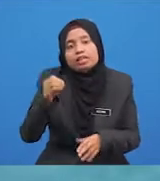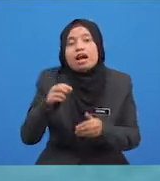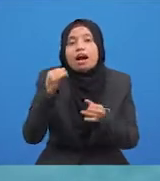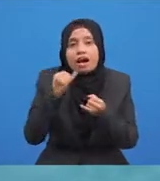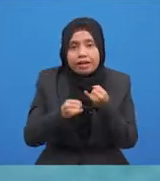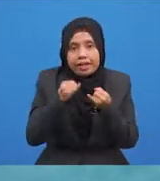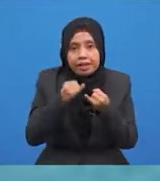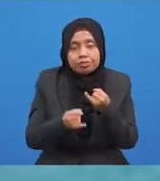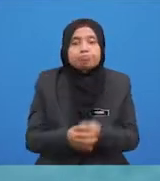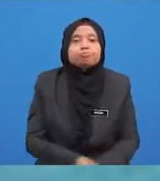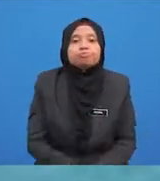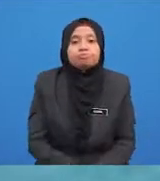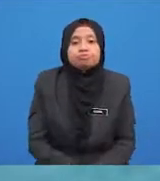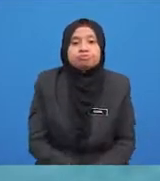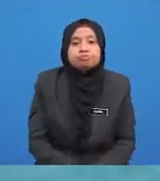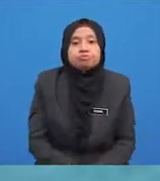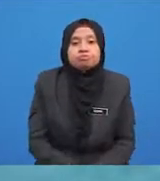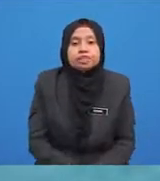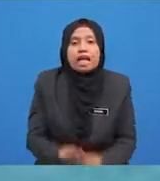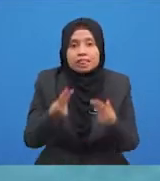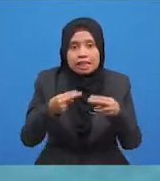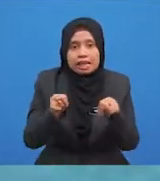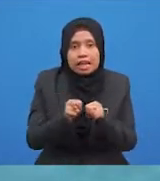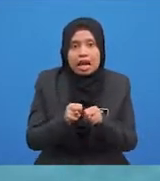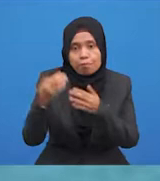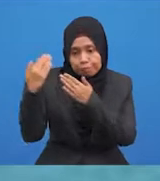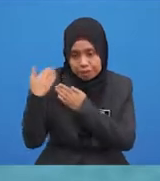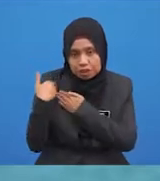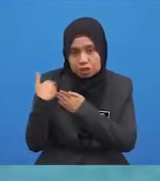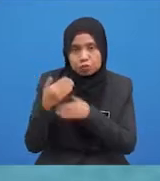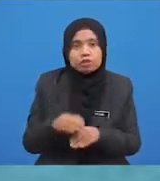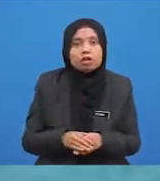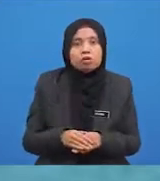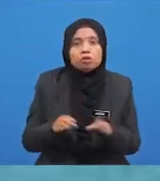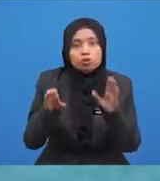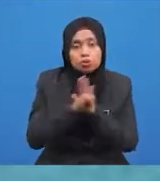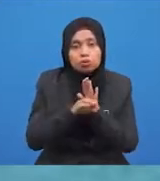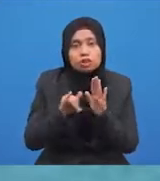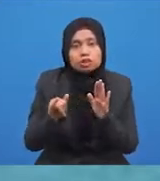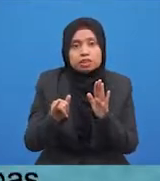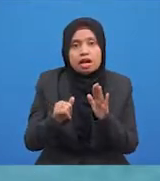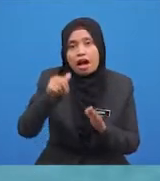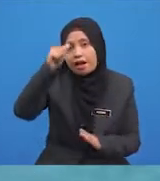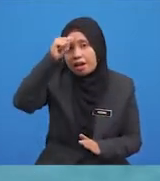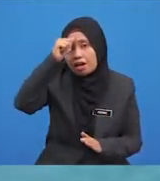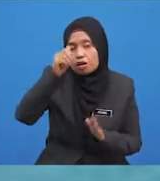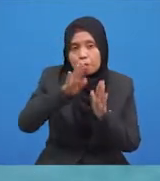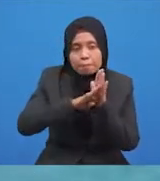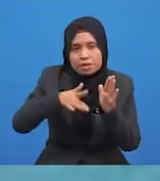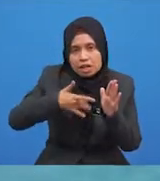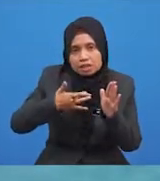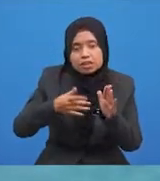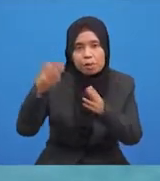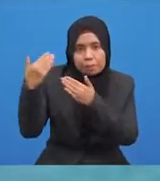Nilai terakhir yang akan murid-murid pelajari ialah nilai bertanggungjawab. Sebagai contoh, ayah